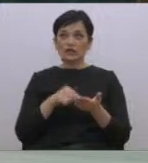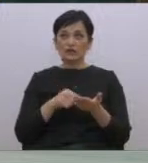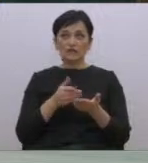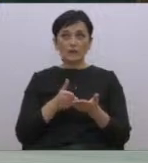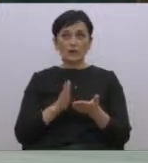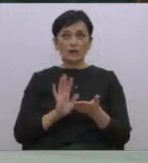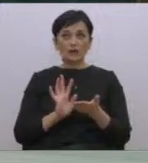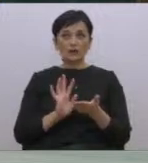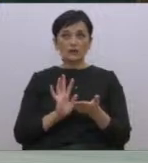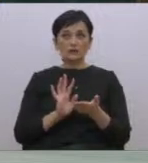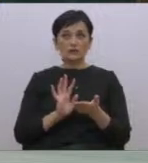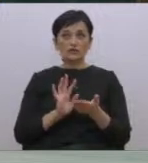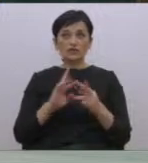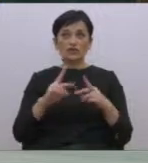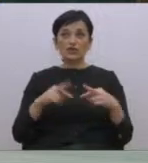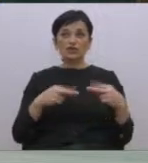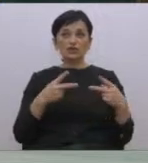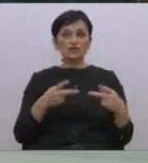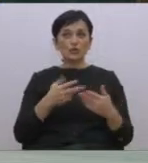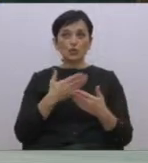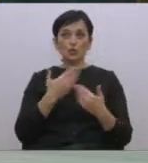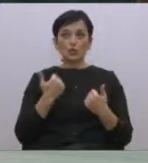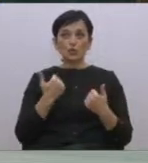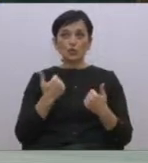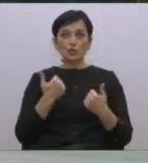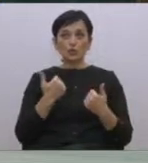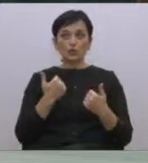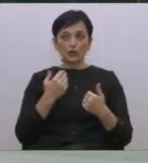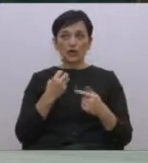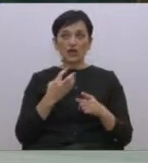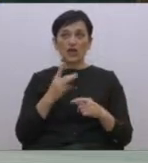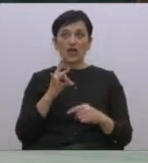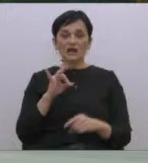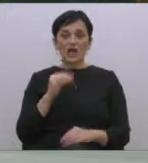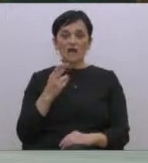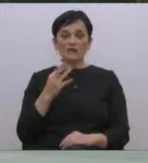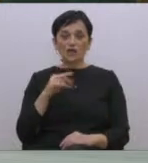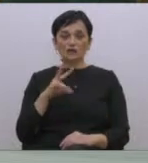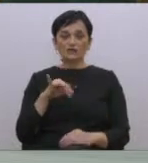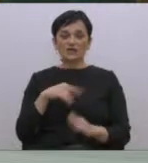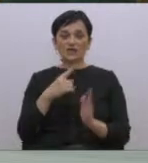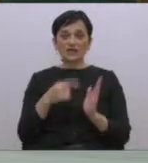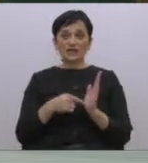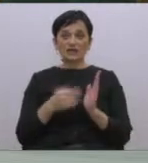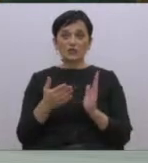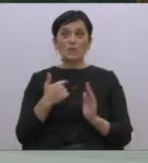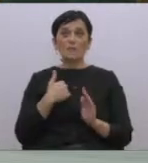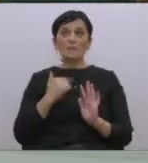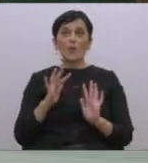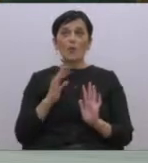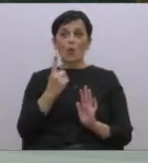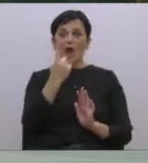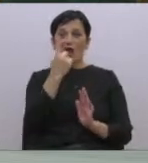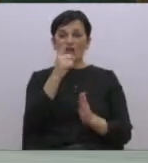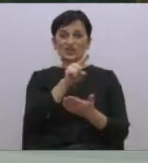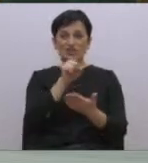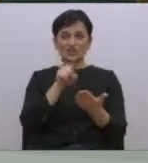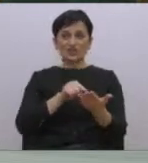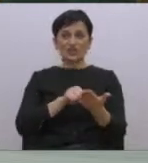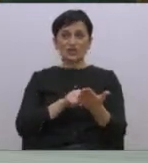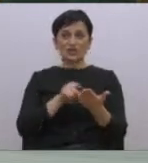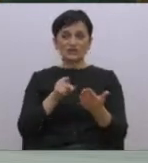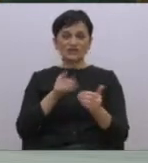არის. ცვლილებები არ განხორციელებულა. კარგი, ალექსანდრე რაფიაშვილი კითხვა არის? მე მხოლოდ ერთი კითხვა მაქვს და